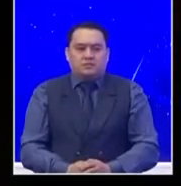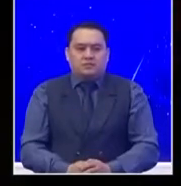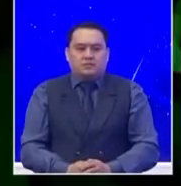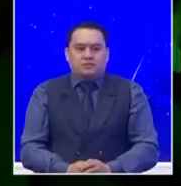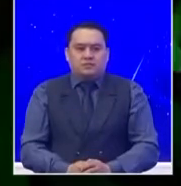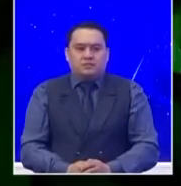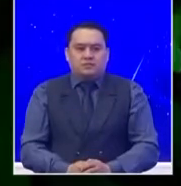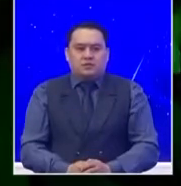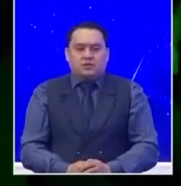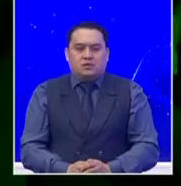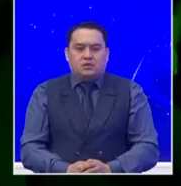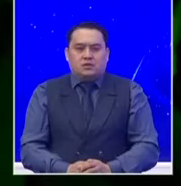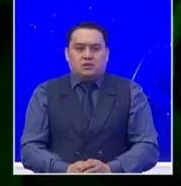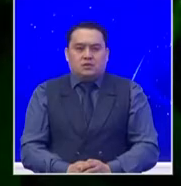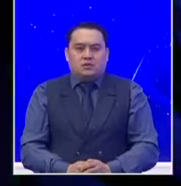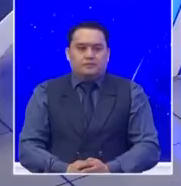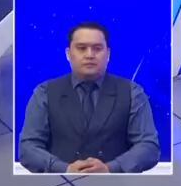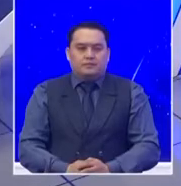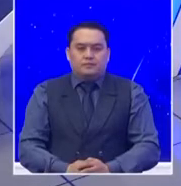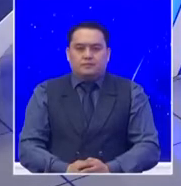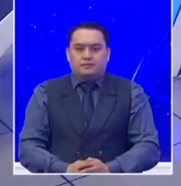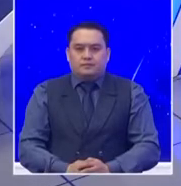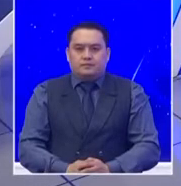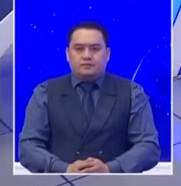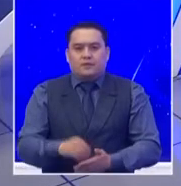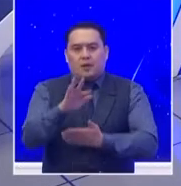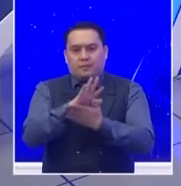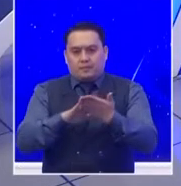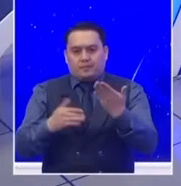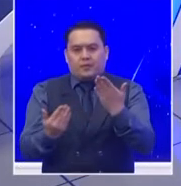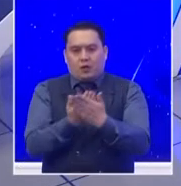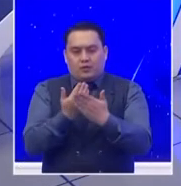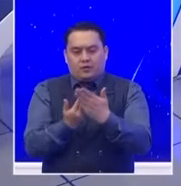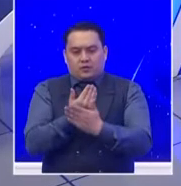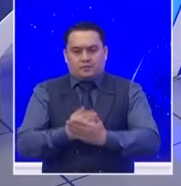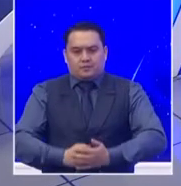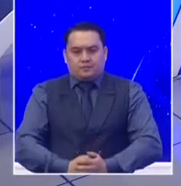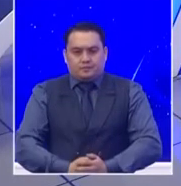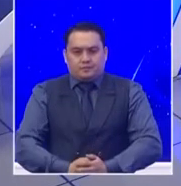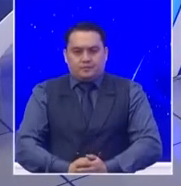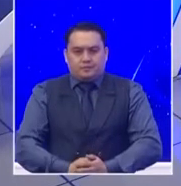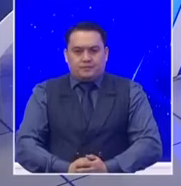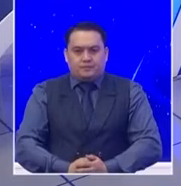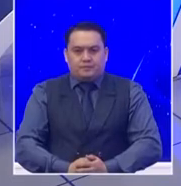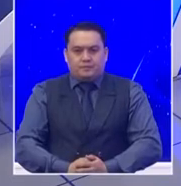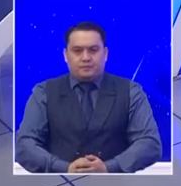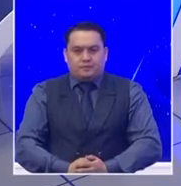Габит Кабдрахманов, телеканал ЖТСУ. В продолжении выпуска другие интересные события. Оставайтесь с